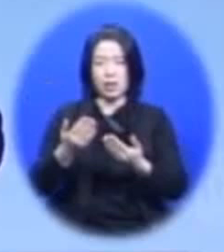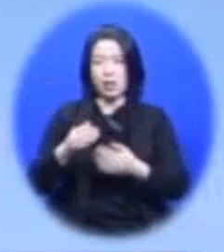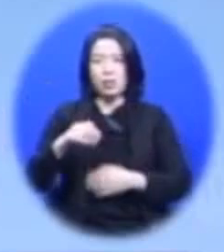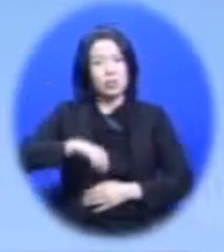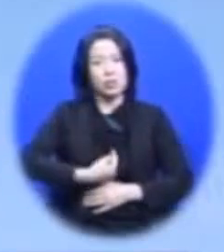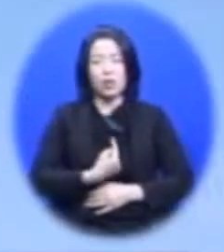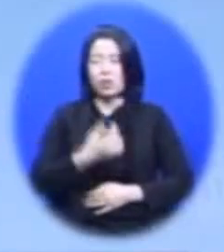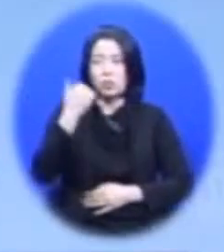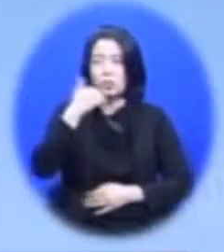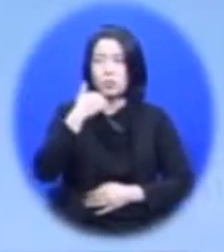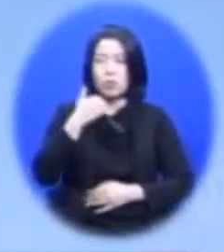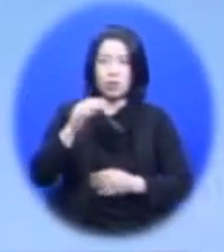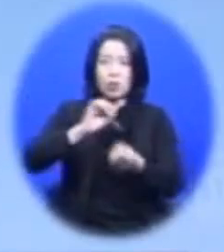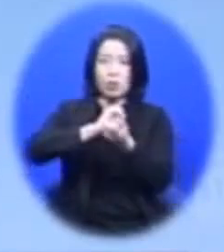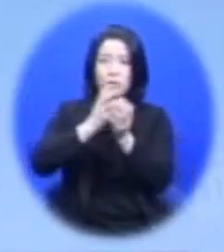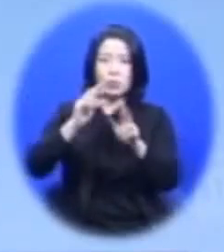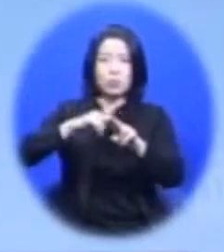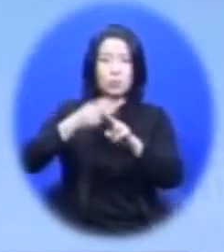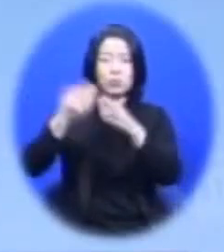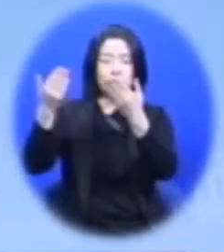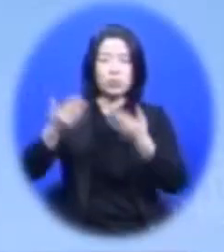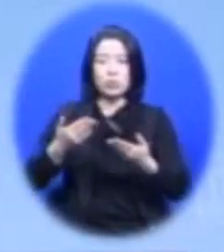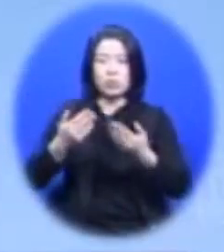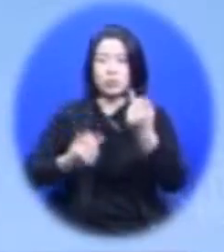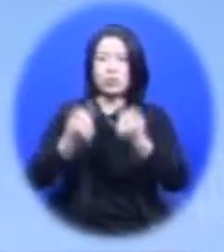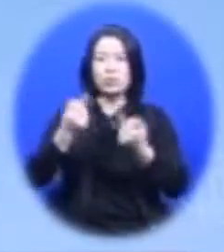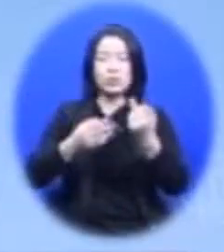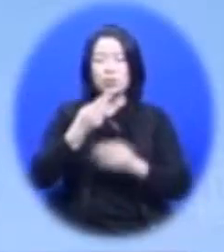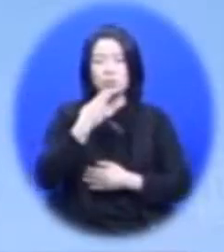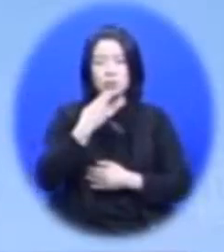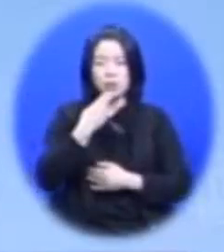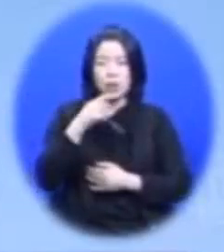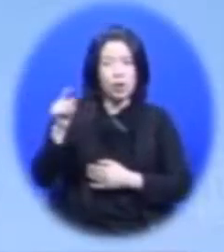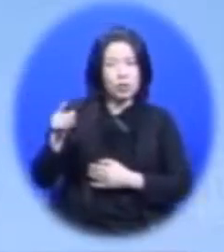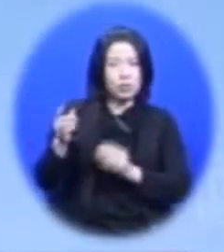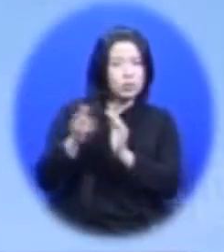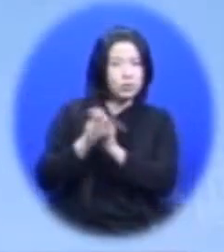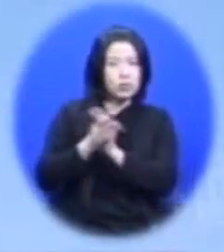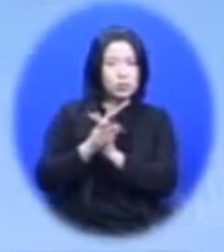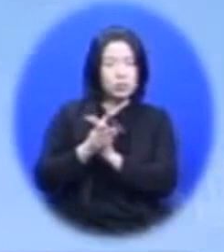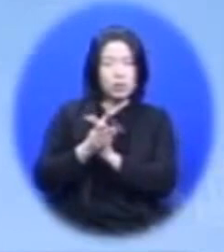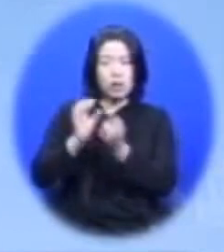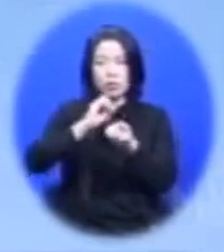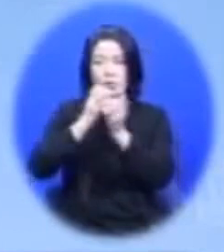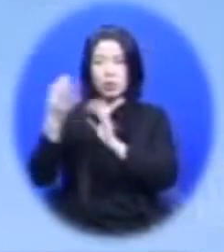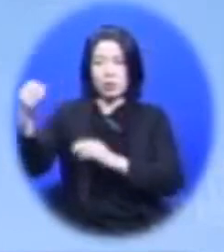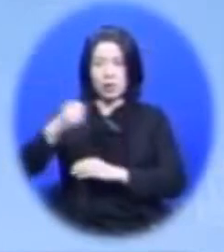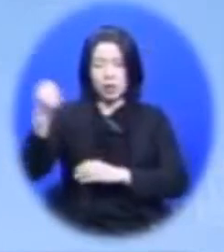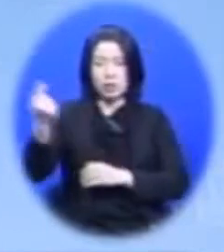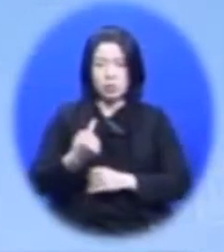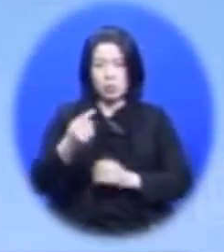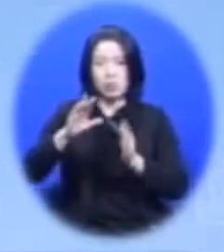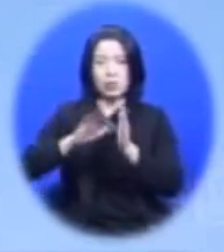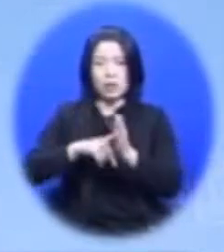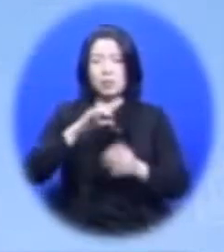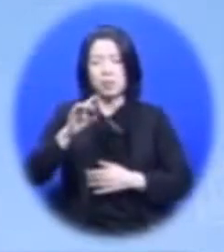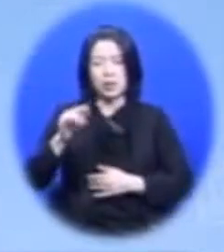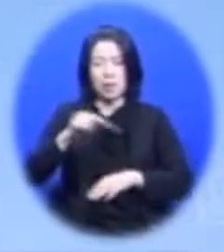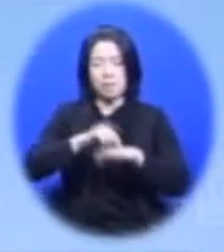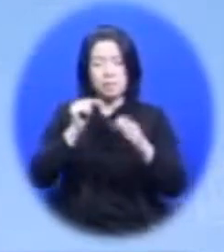꽃다발을 갖다 주는 형제가 없어요. 그 룸메이트가 꽃다발을 가지고 들어올 때마다 그렇게 마음이 무너지는